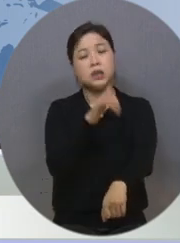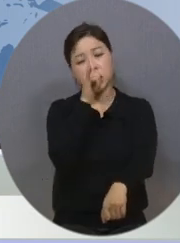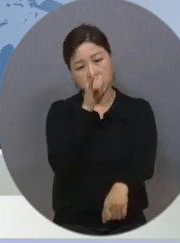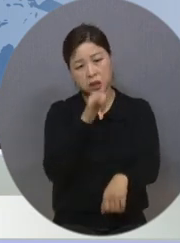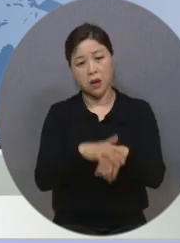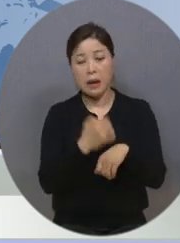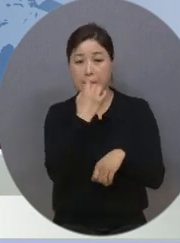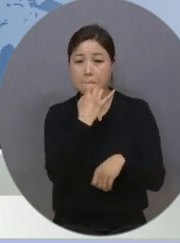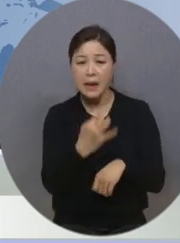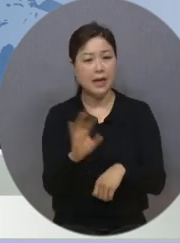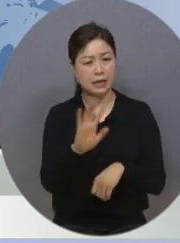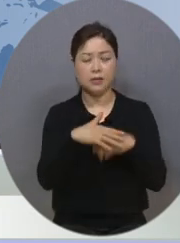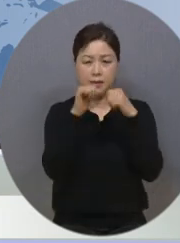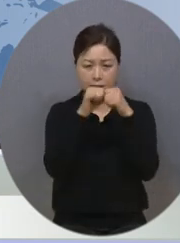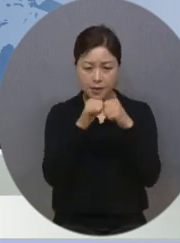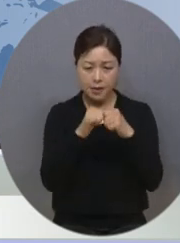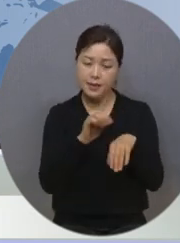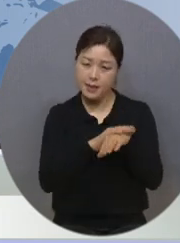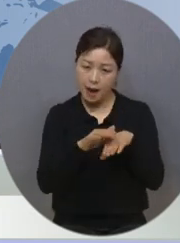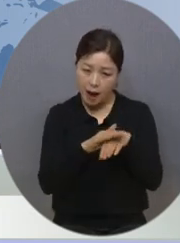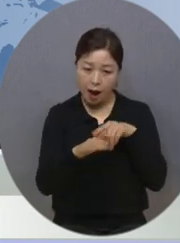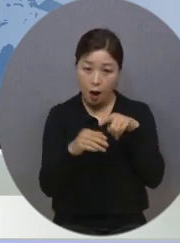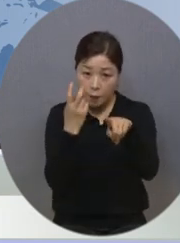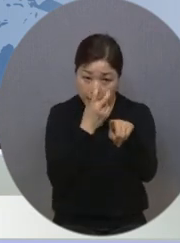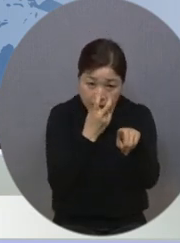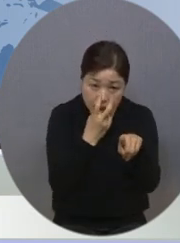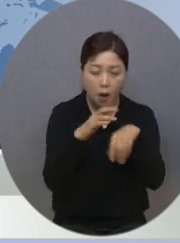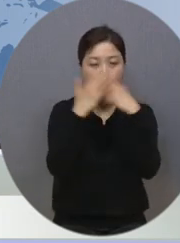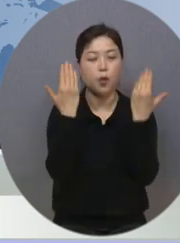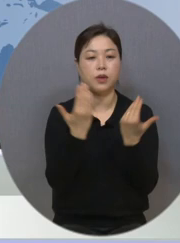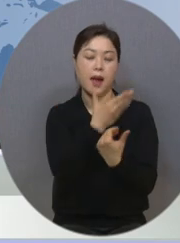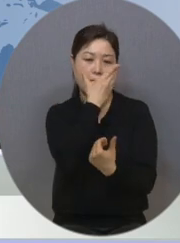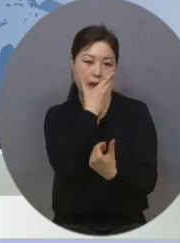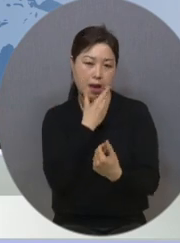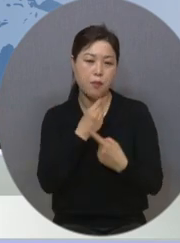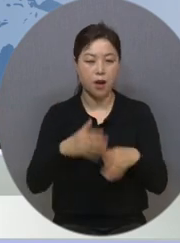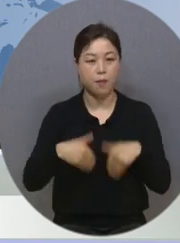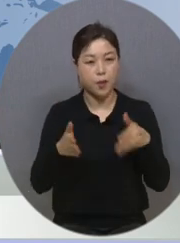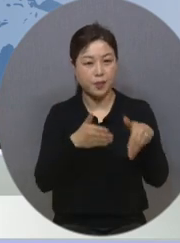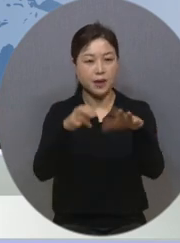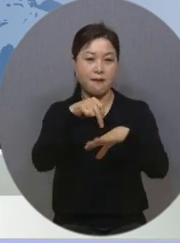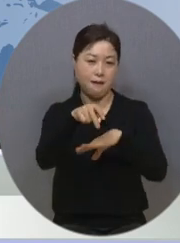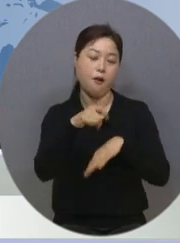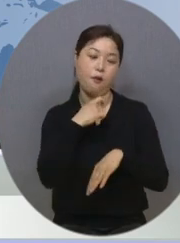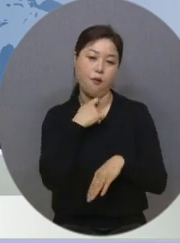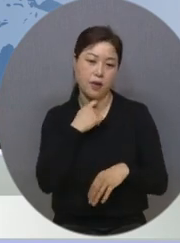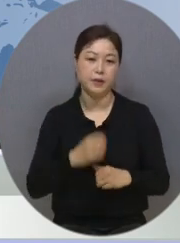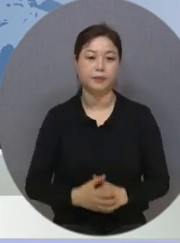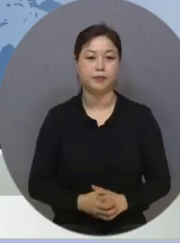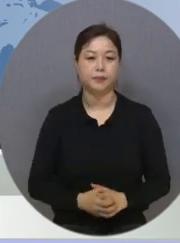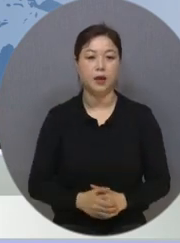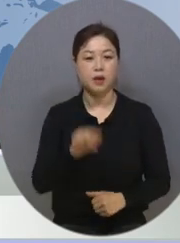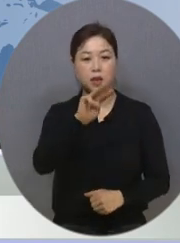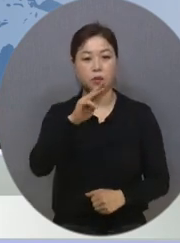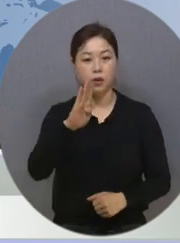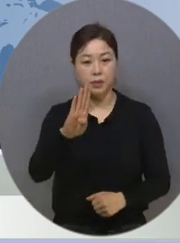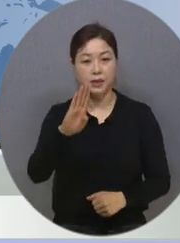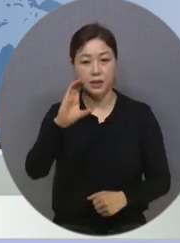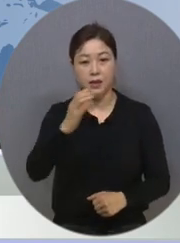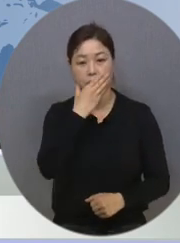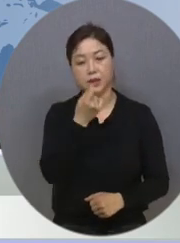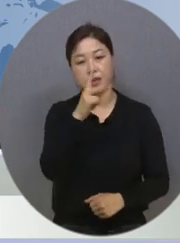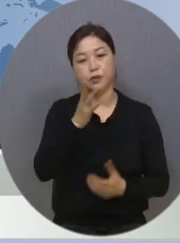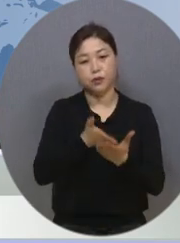말뿐이 아닌 세심하고 철저한 시설관리로 모두가 행복한 봄길을 기대해봅니다. 이상 WBC 복지TV